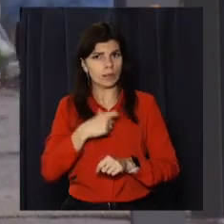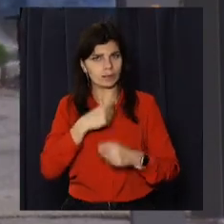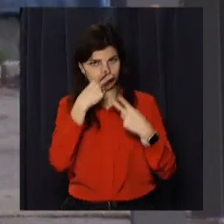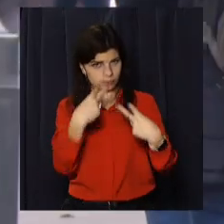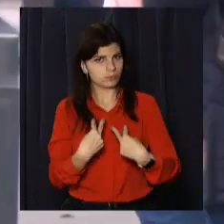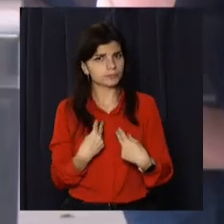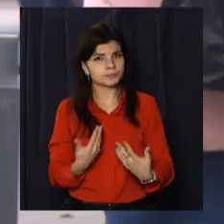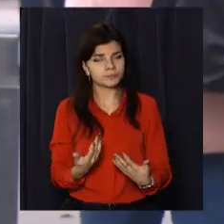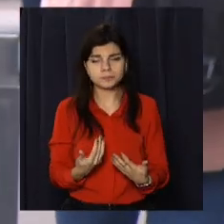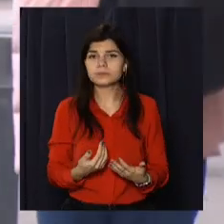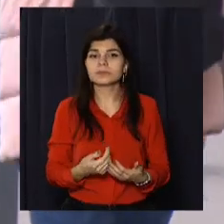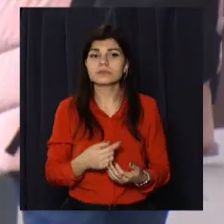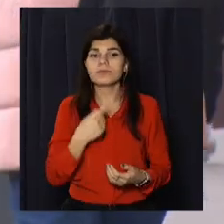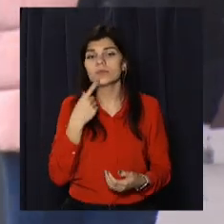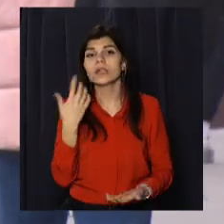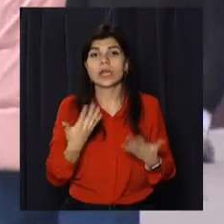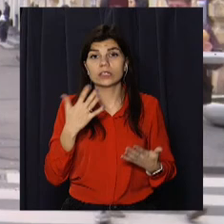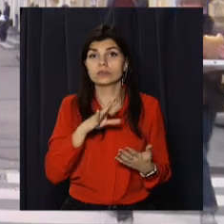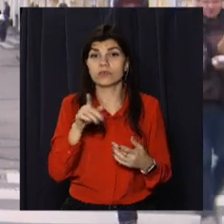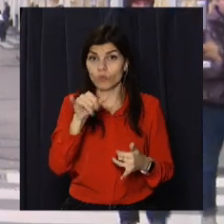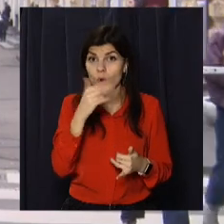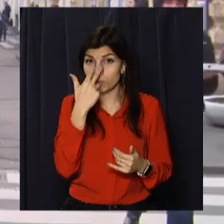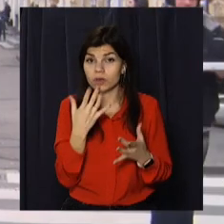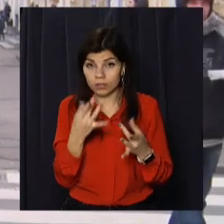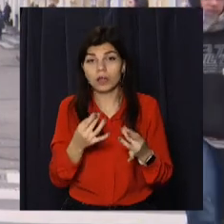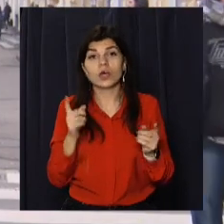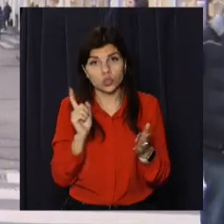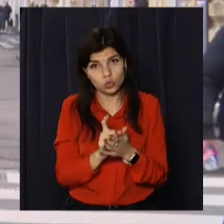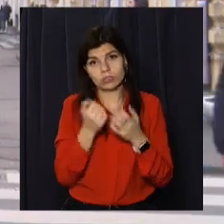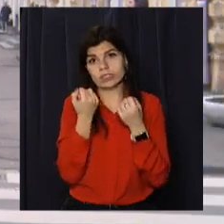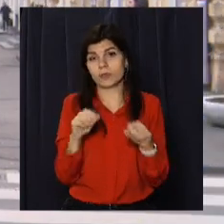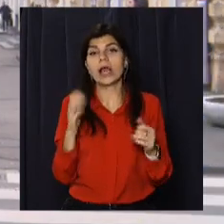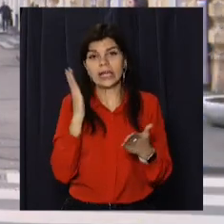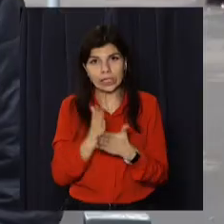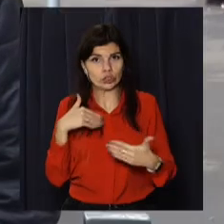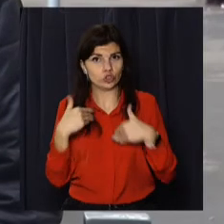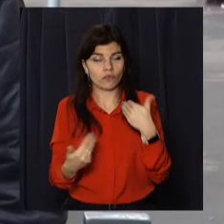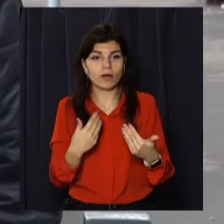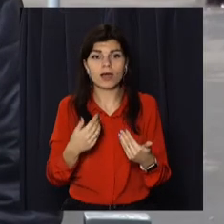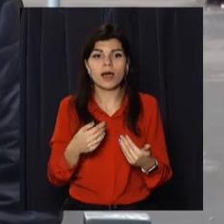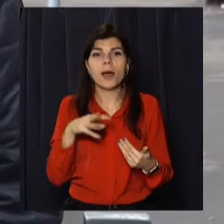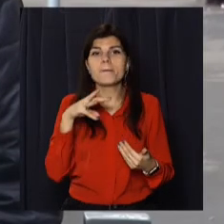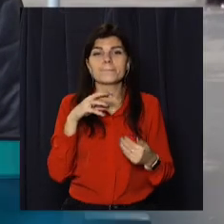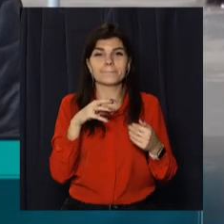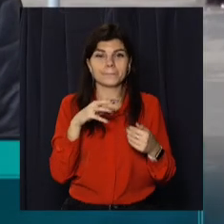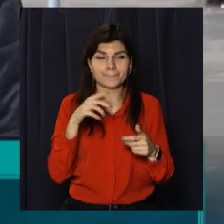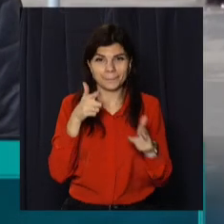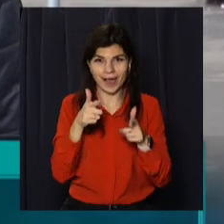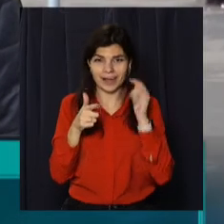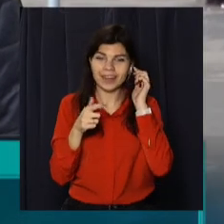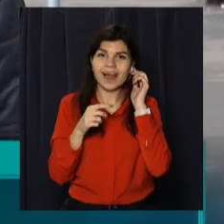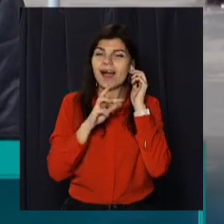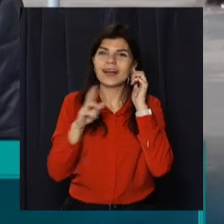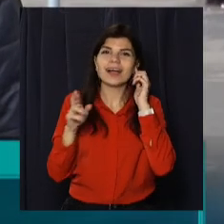у комунікації, позбавляйтеся цієї звички. Ми теж маємо декілька порад. Мат як Рафаело, замість тисячі